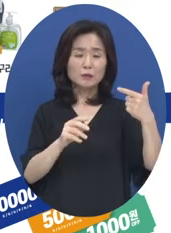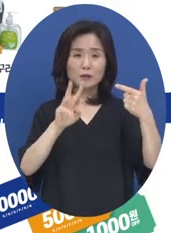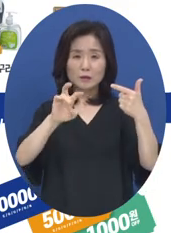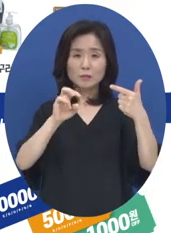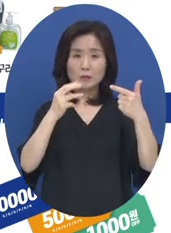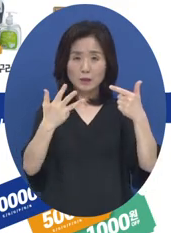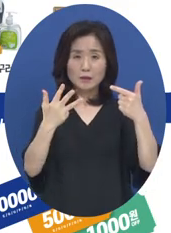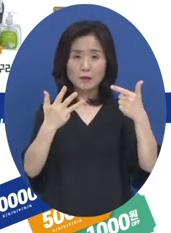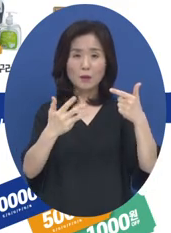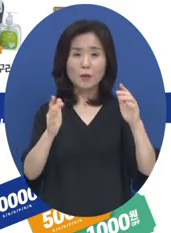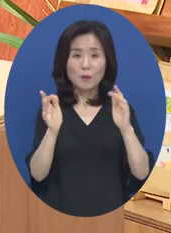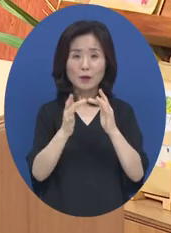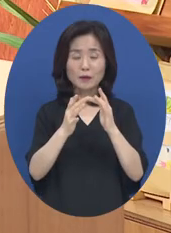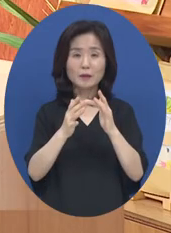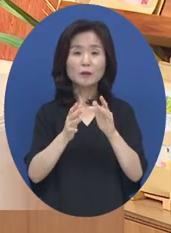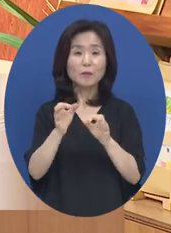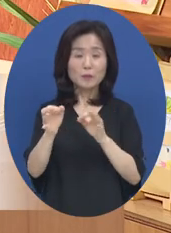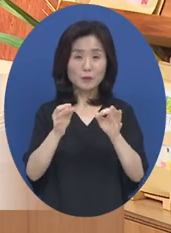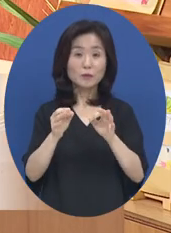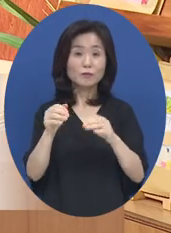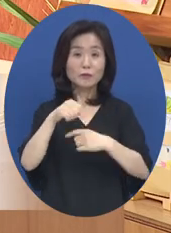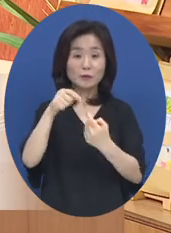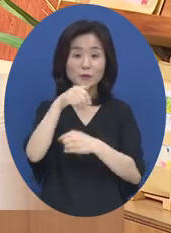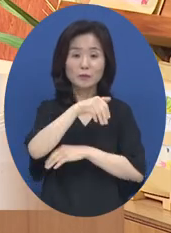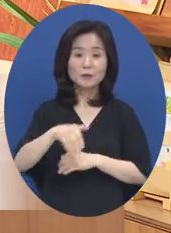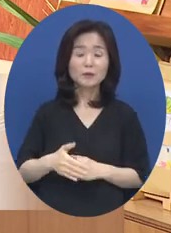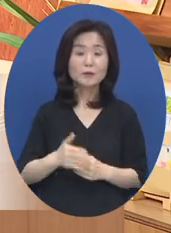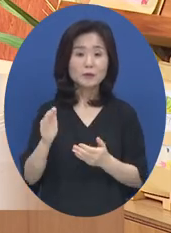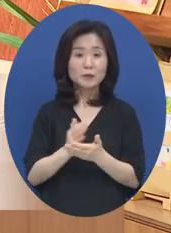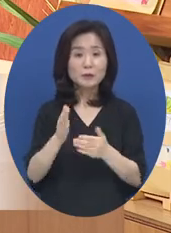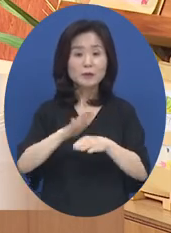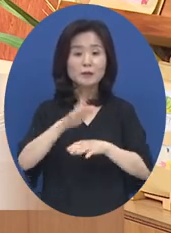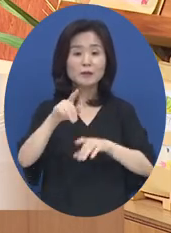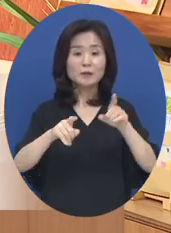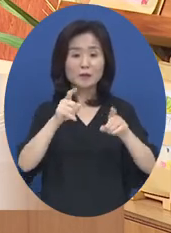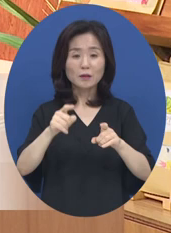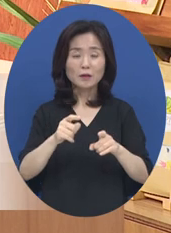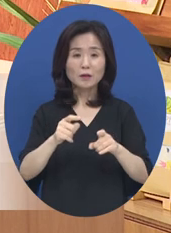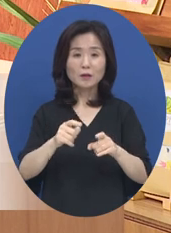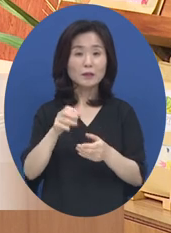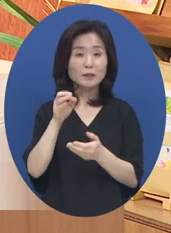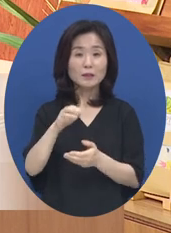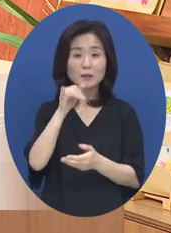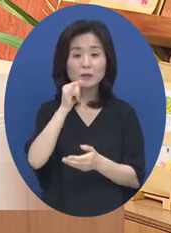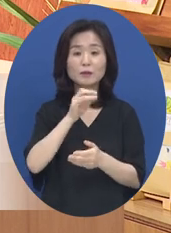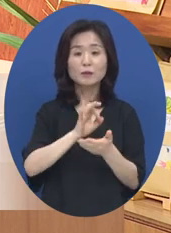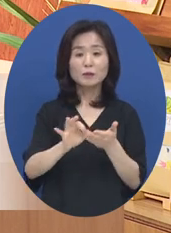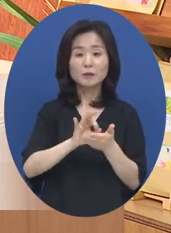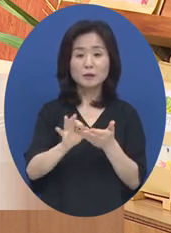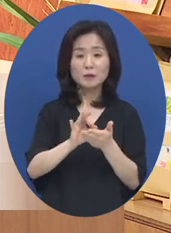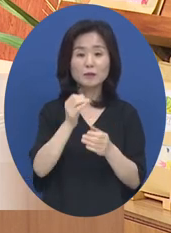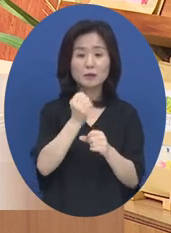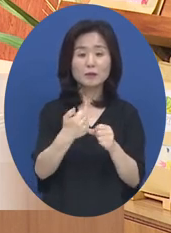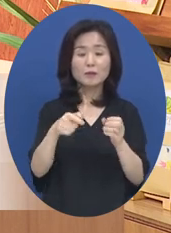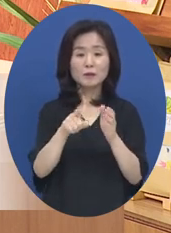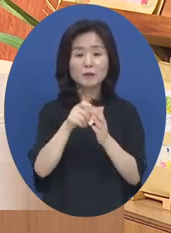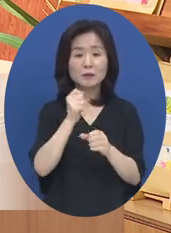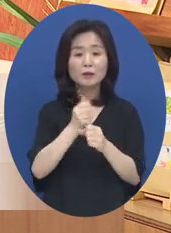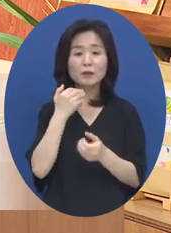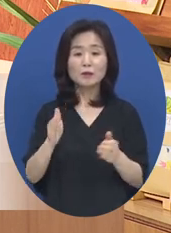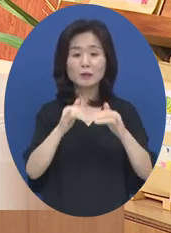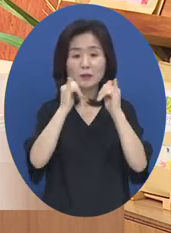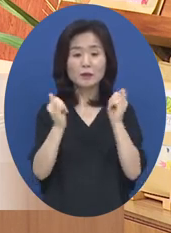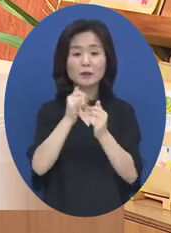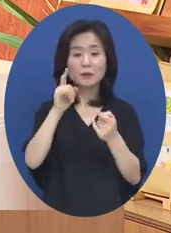운영할 예정입니다. 나눔을 실천하고 가치 있는 소비를 위해서 만든 경기도의 사회적 가치 공동